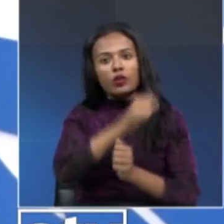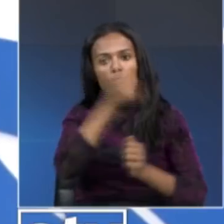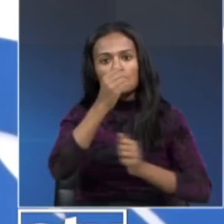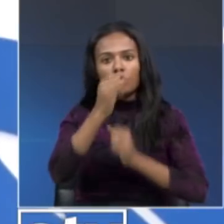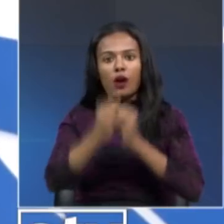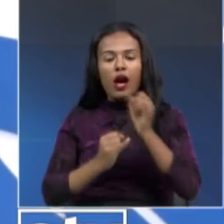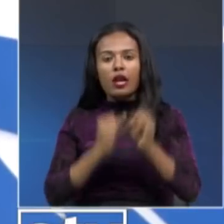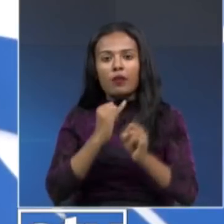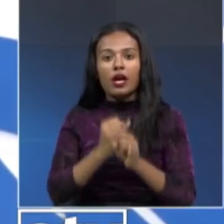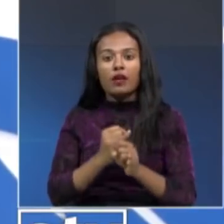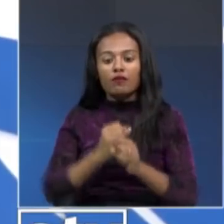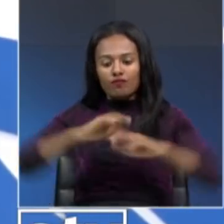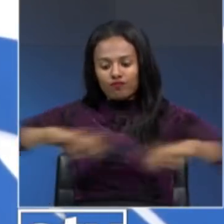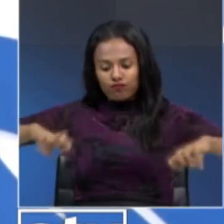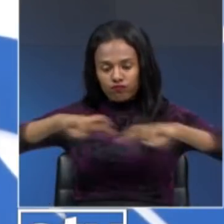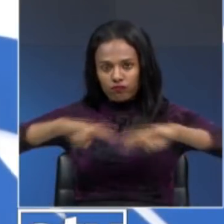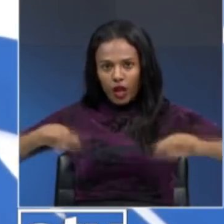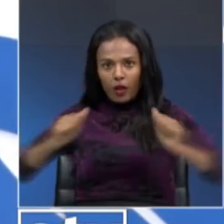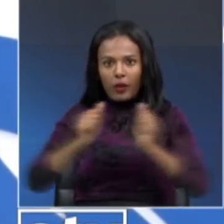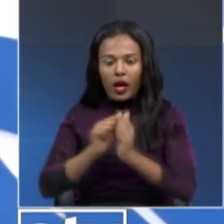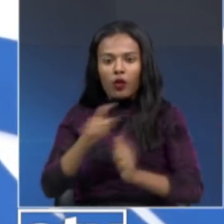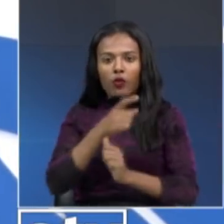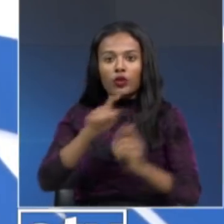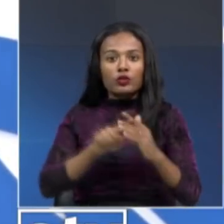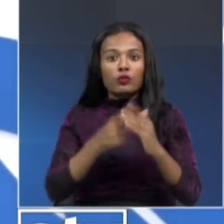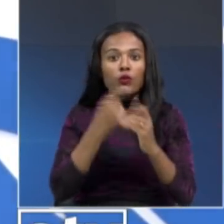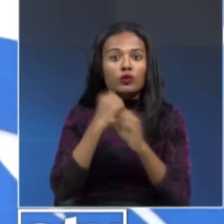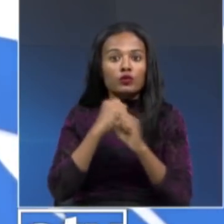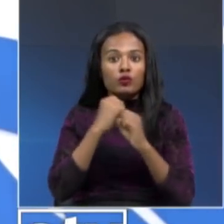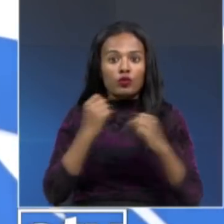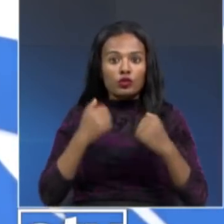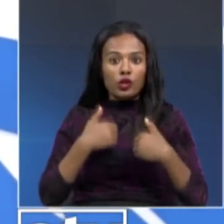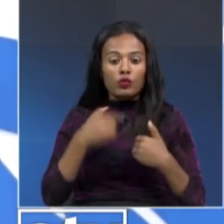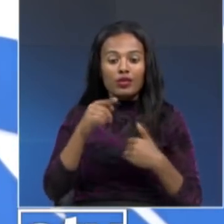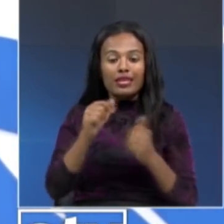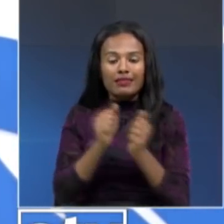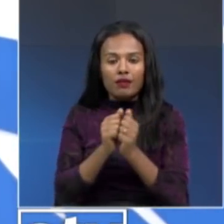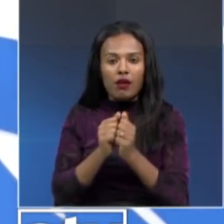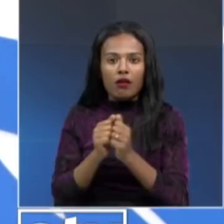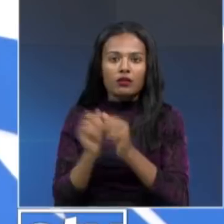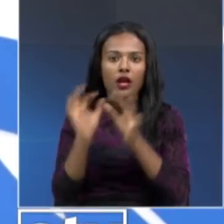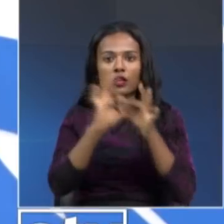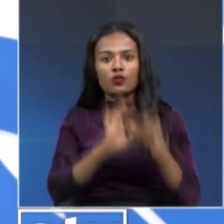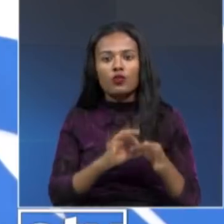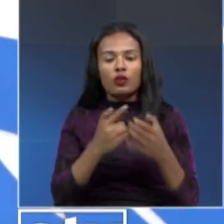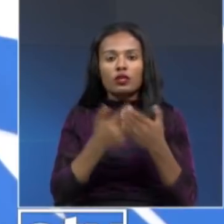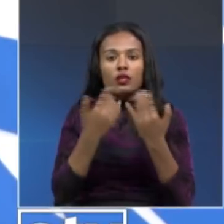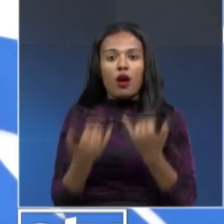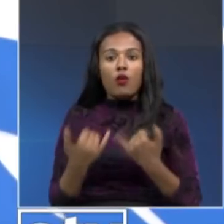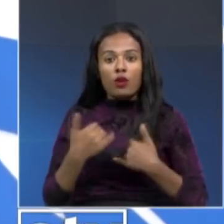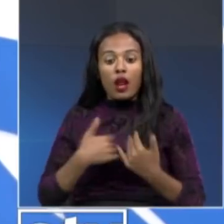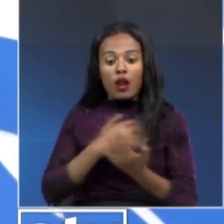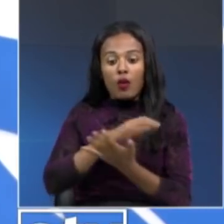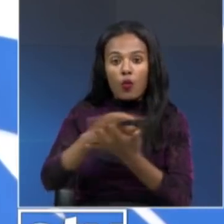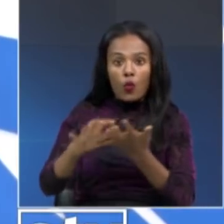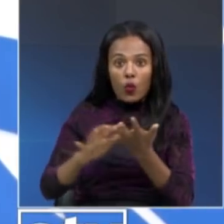አቀፍ ሪሰርቸሮች በጋራ ሆኖ የጀመሯቸው ስራዎች አሉ። ከዛ ጋር ተያይዞ ለዚህ አሁን ላለው